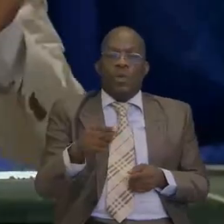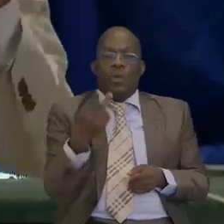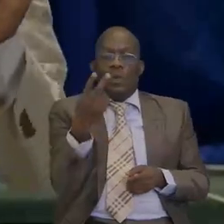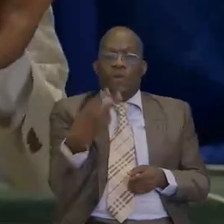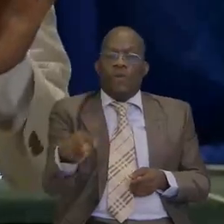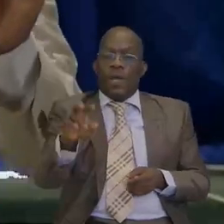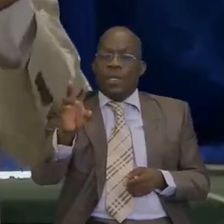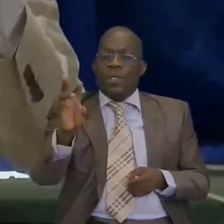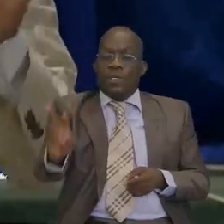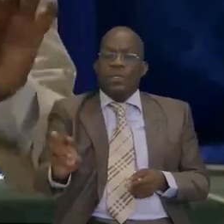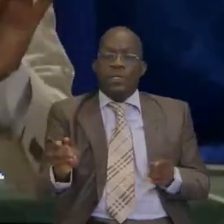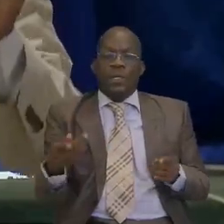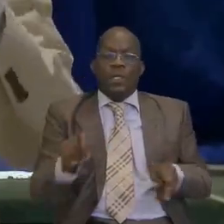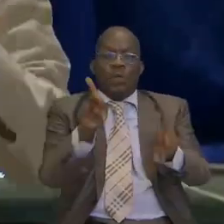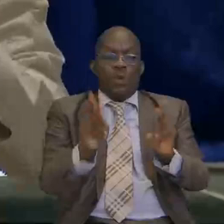Verset 6.